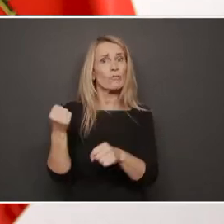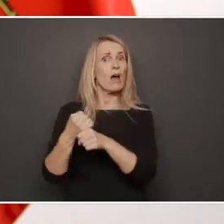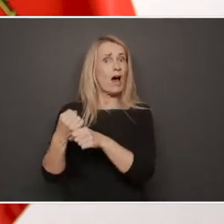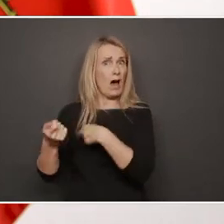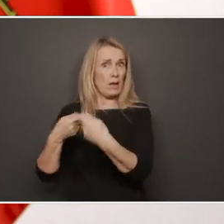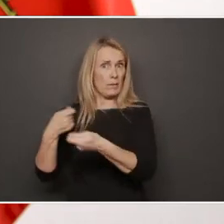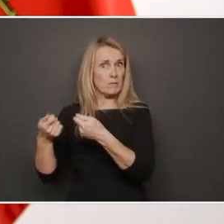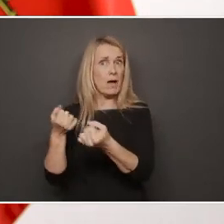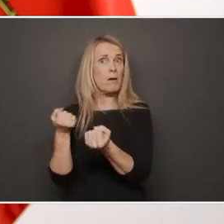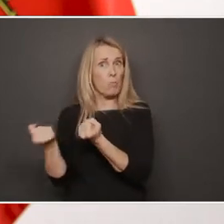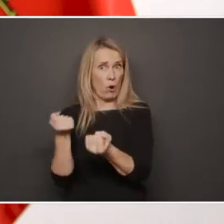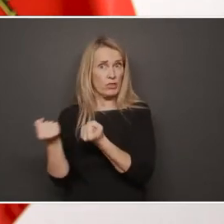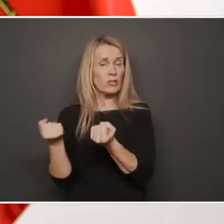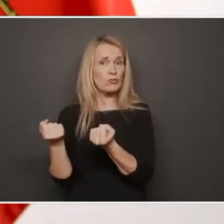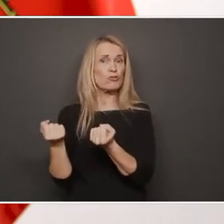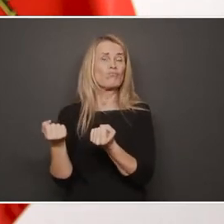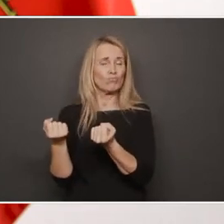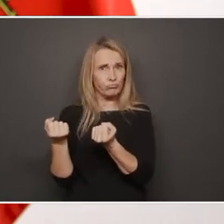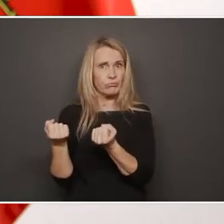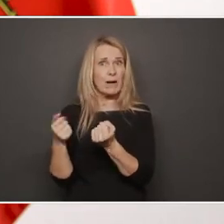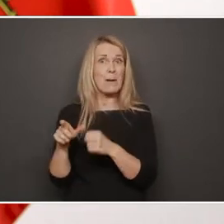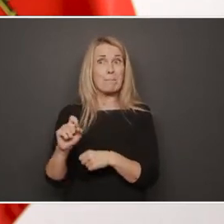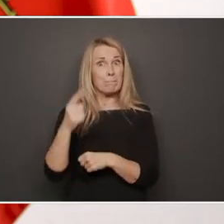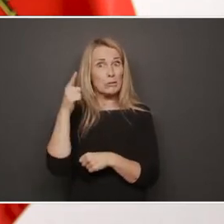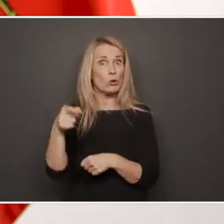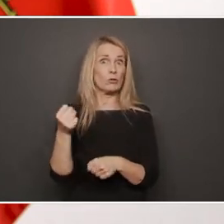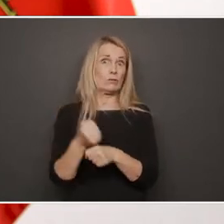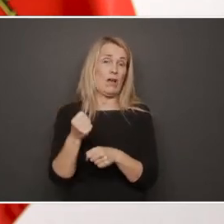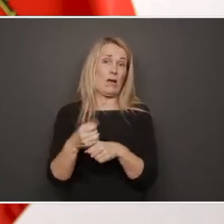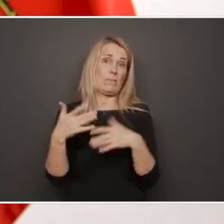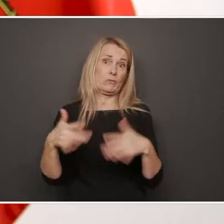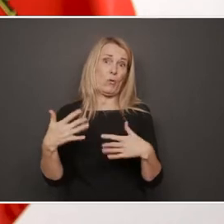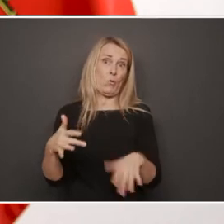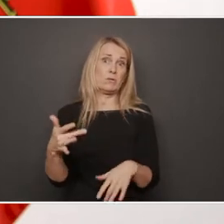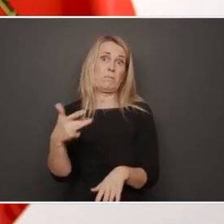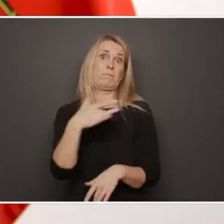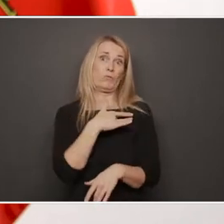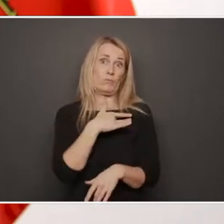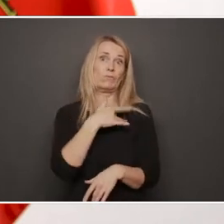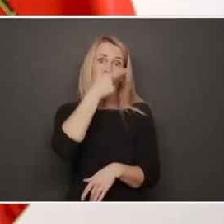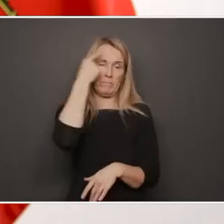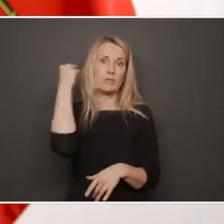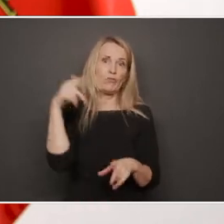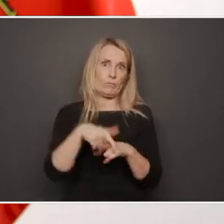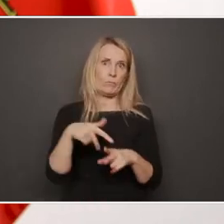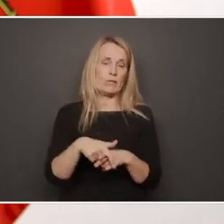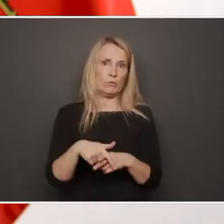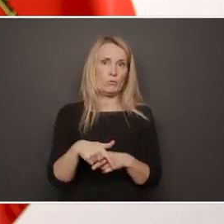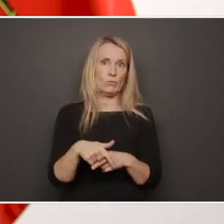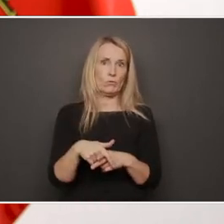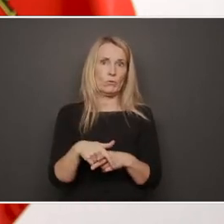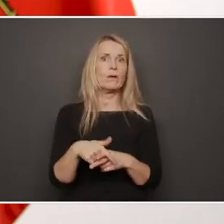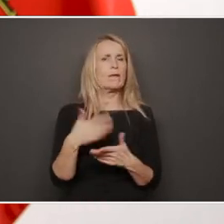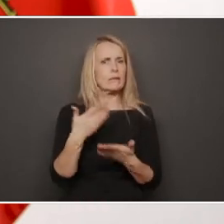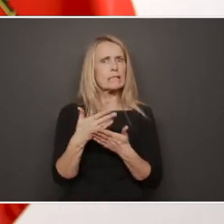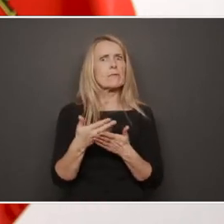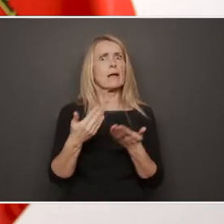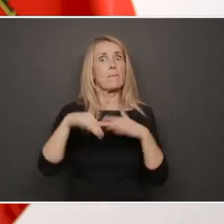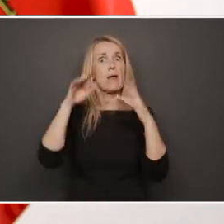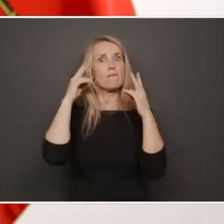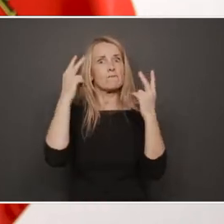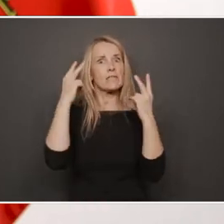arbeitsmarktpolitischer Hinsicht. Besonders von Arbeitslosigkeit betroffen sind Menschen mit Behinderungen. Umso bedeutender